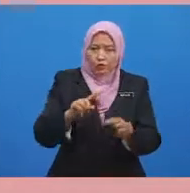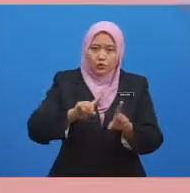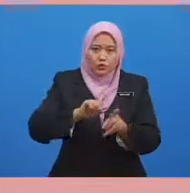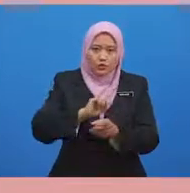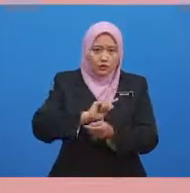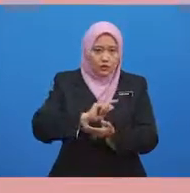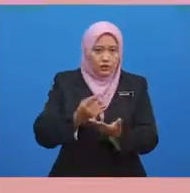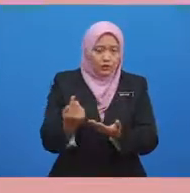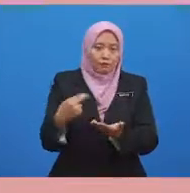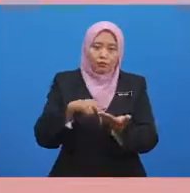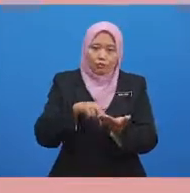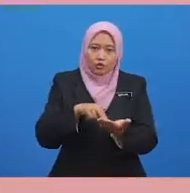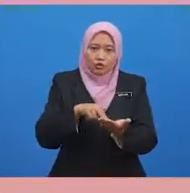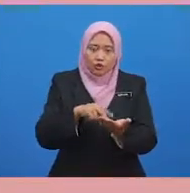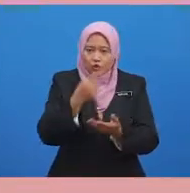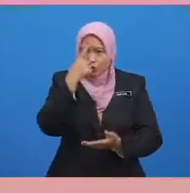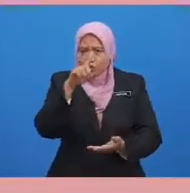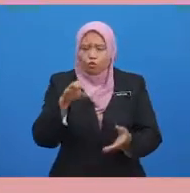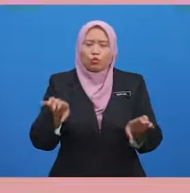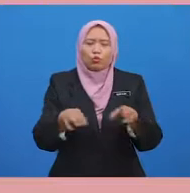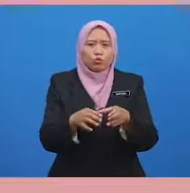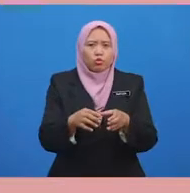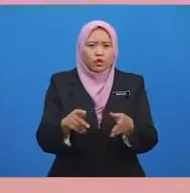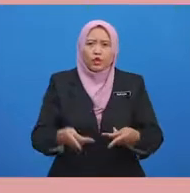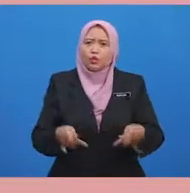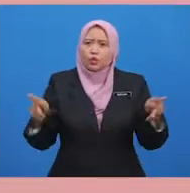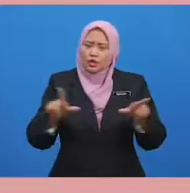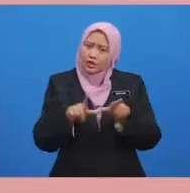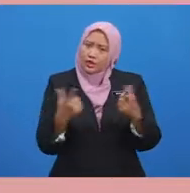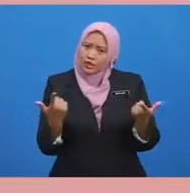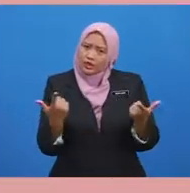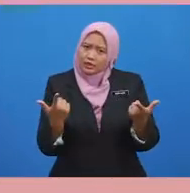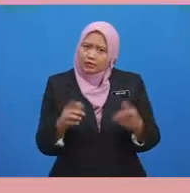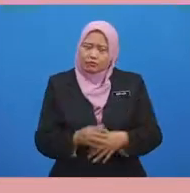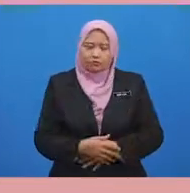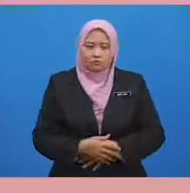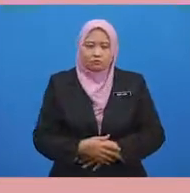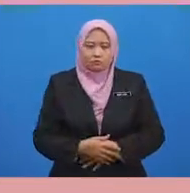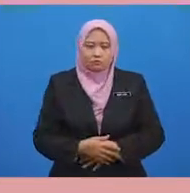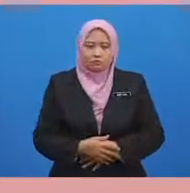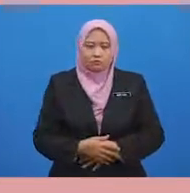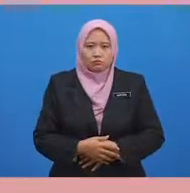lain apabila sudah tidak boleh digunakan lagi?